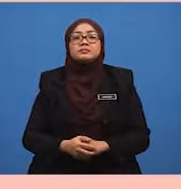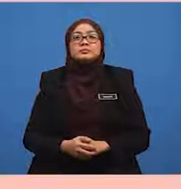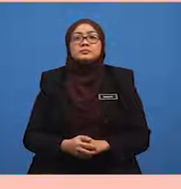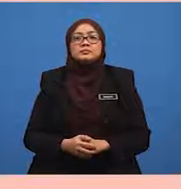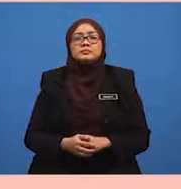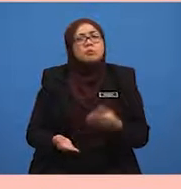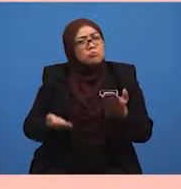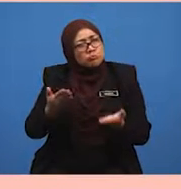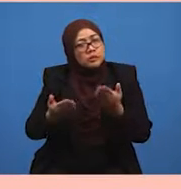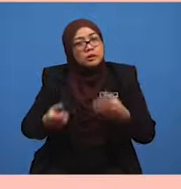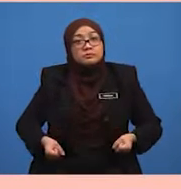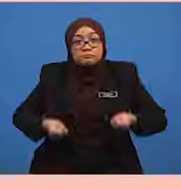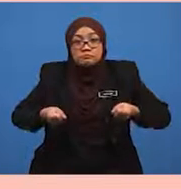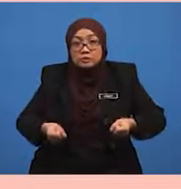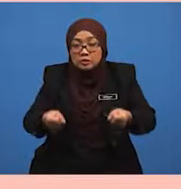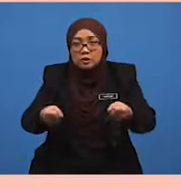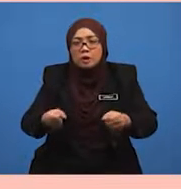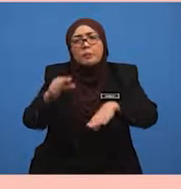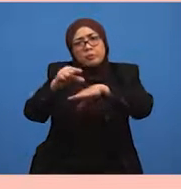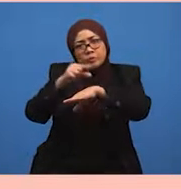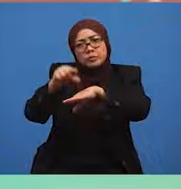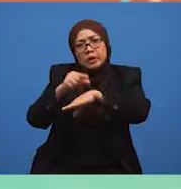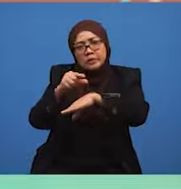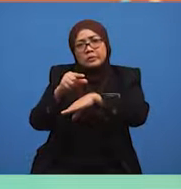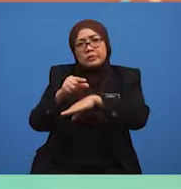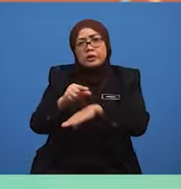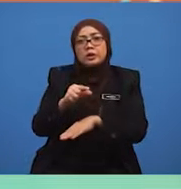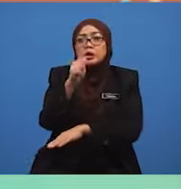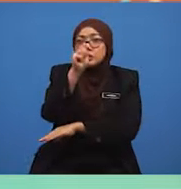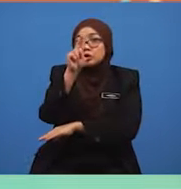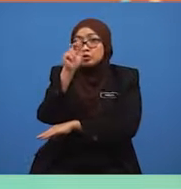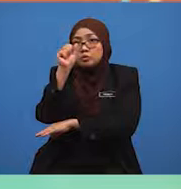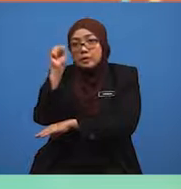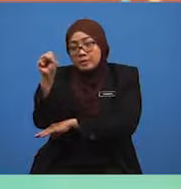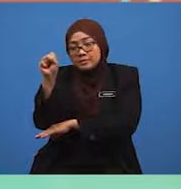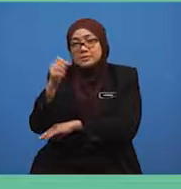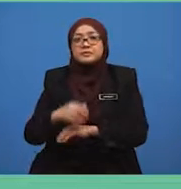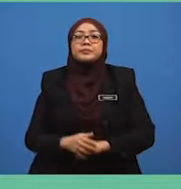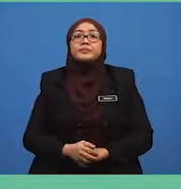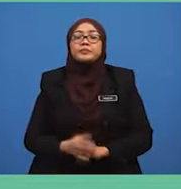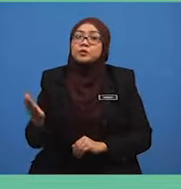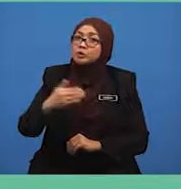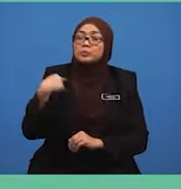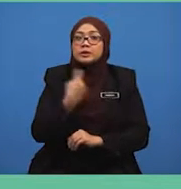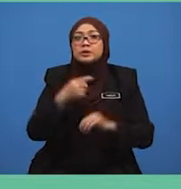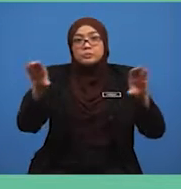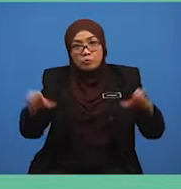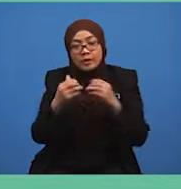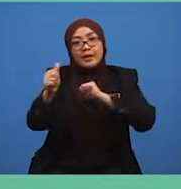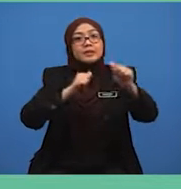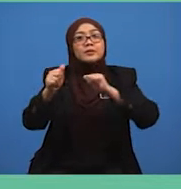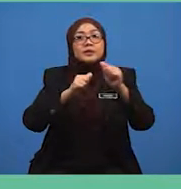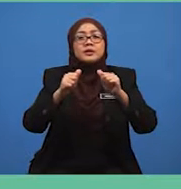sebelah mengaplikasikan sistem tuas? Jom, mari kita lakukan satu aktiviti yang